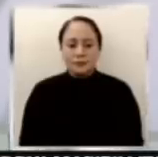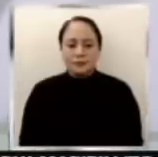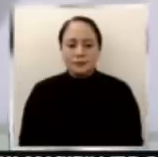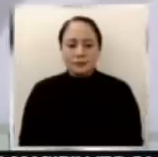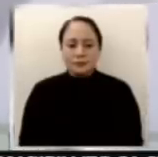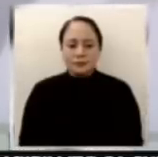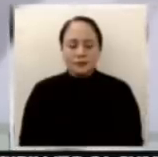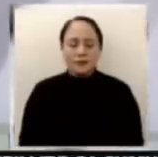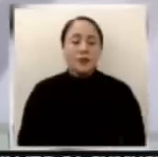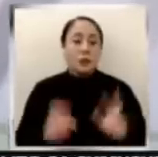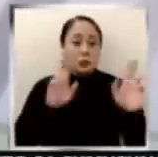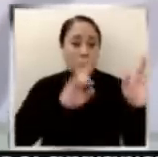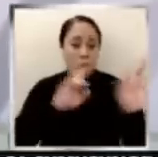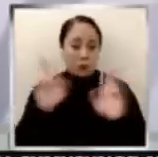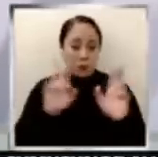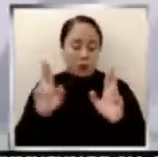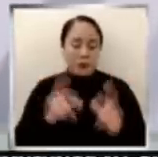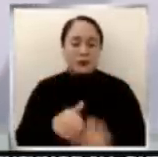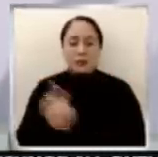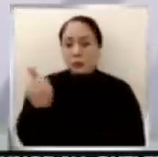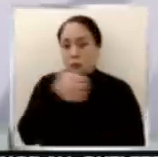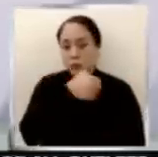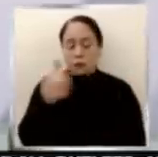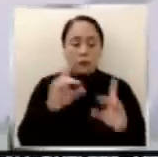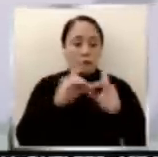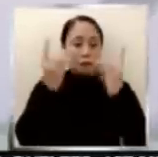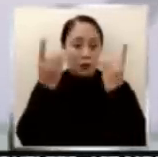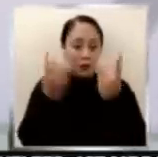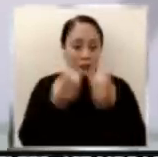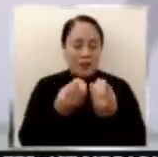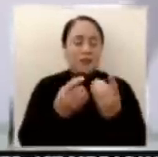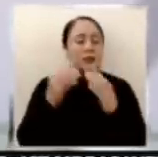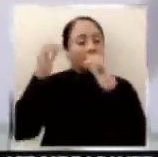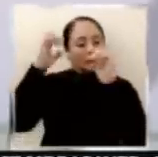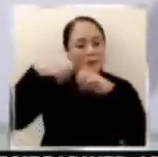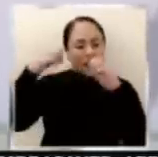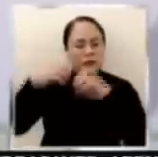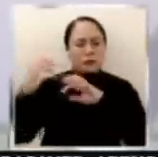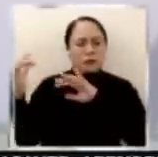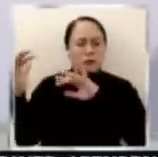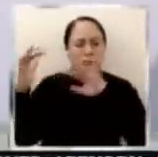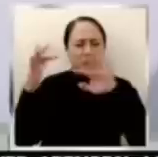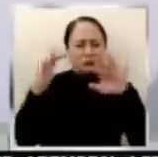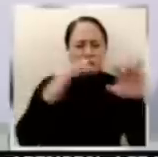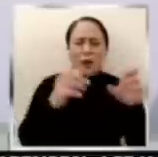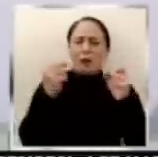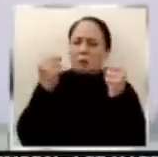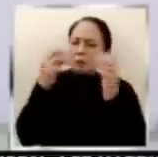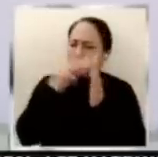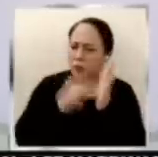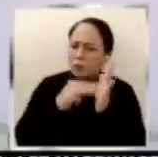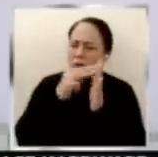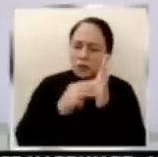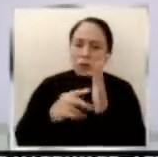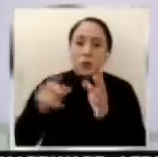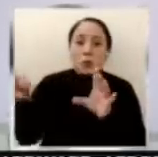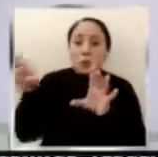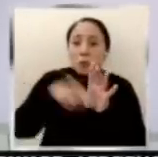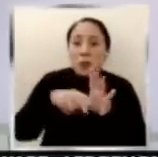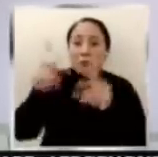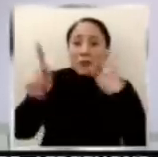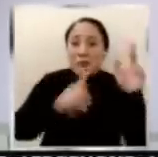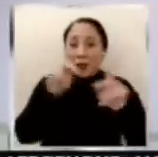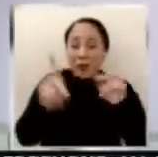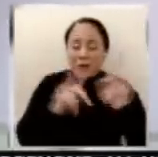Handa na raw ang Transportation Department sa inaasahang pagdagsa ng milyong-milyong pasahero sa mga paliparan, istasyon ng